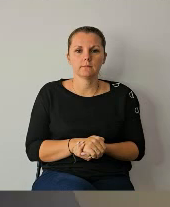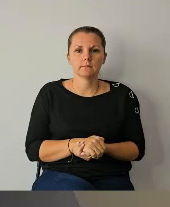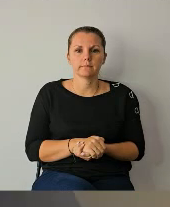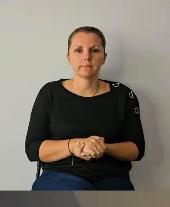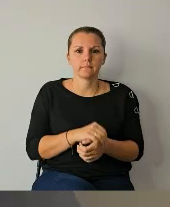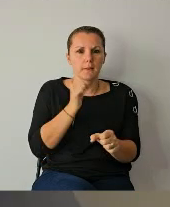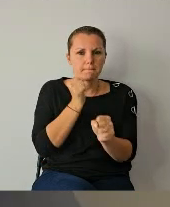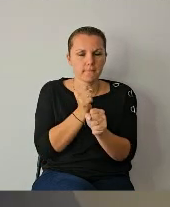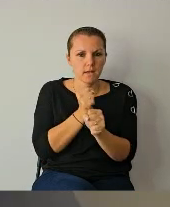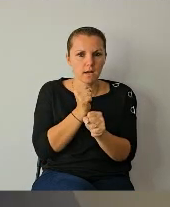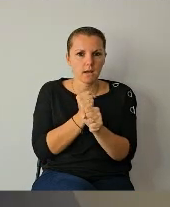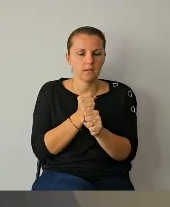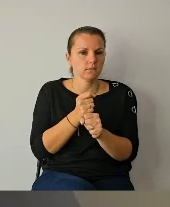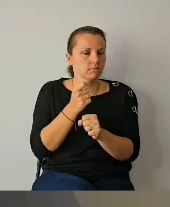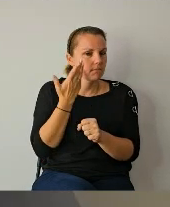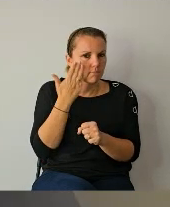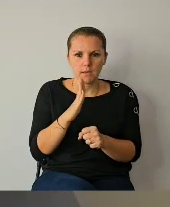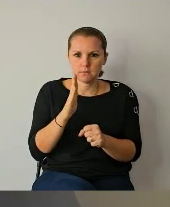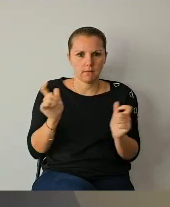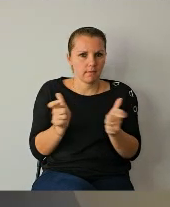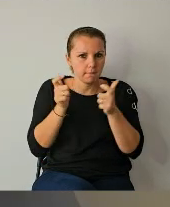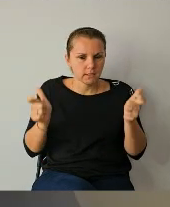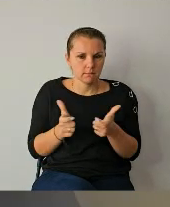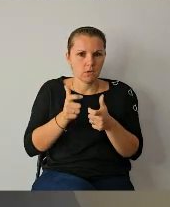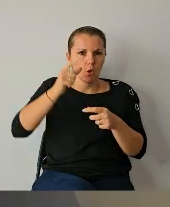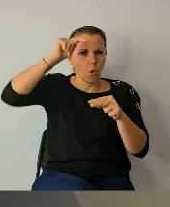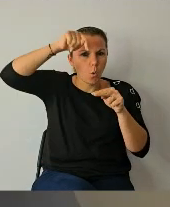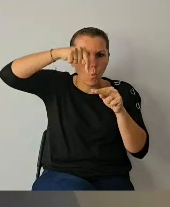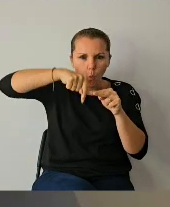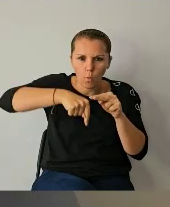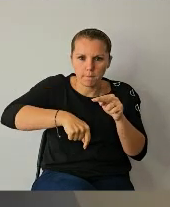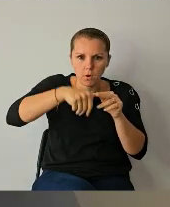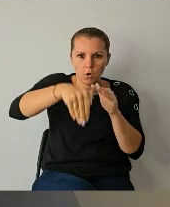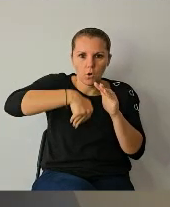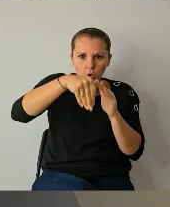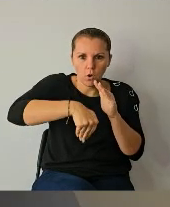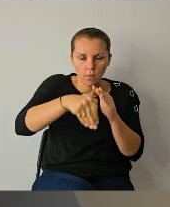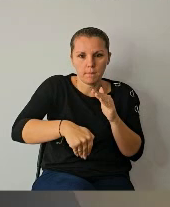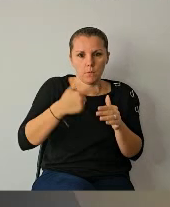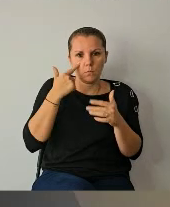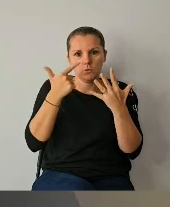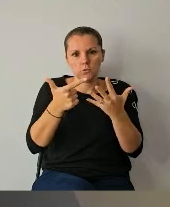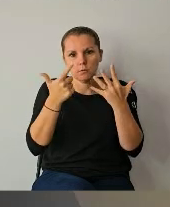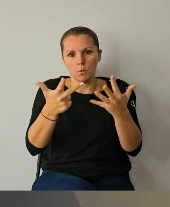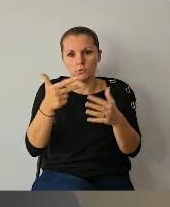Prace były bardzo niebezpieczne. Głębokie wykopy, około 7-8 metrów,